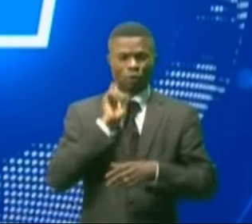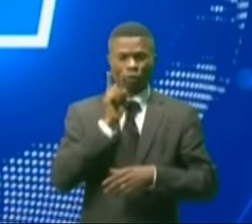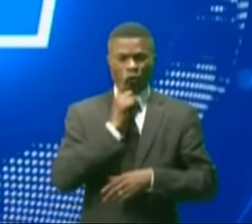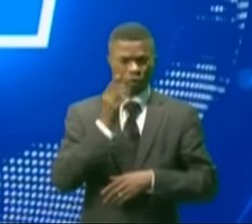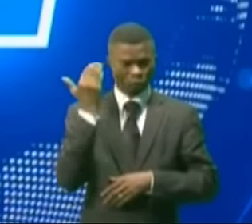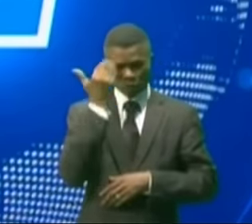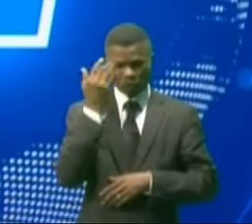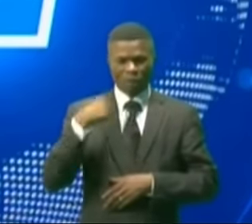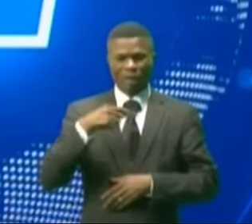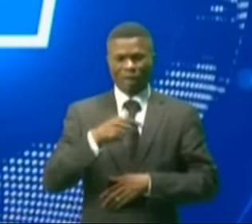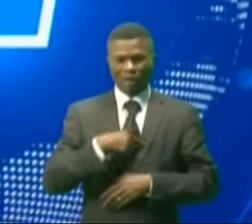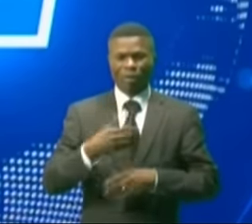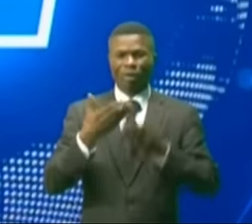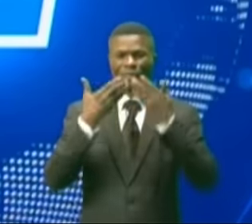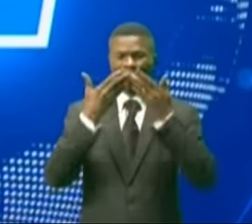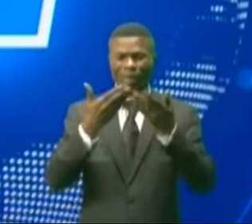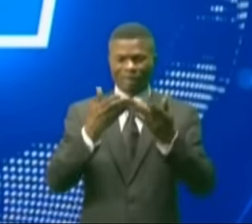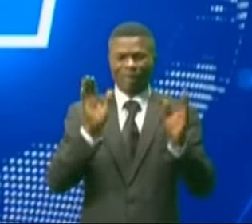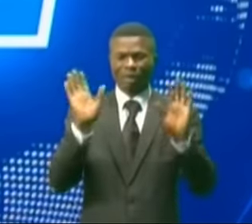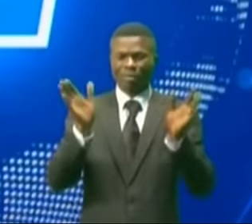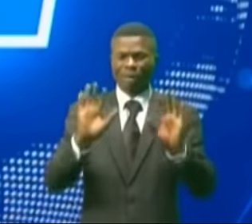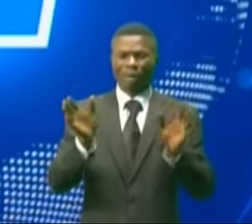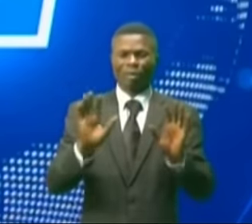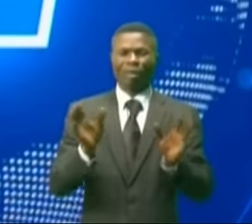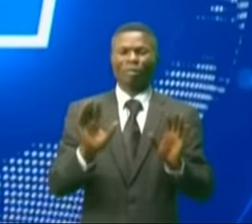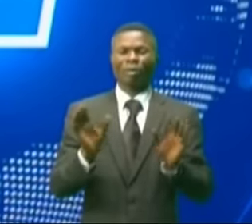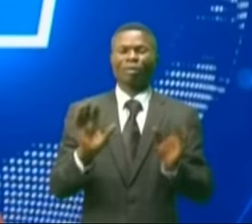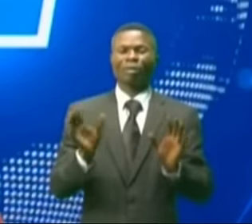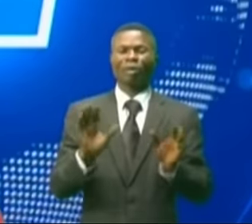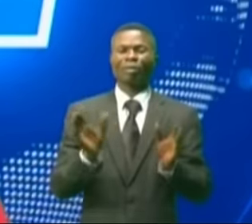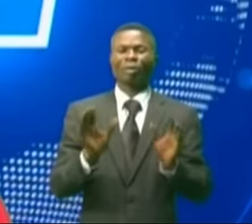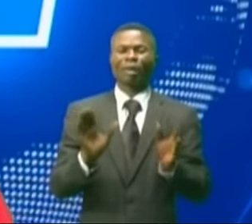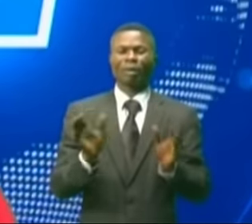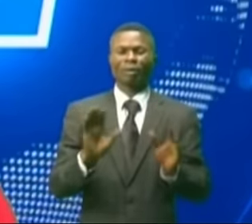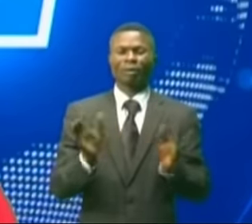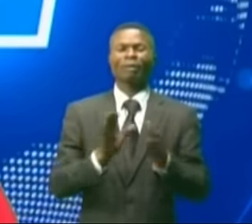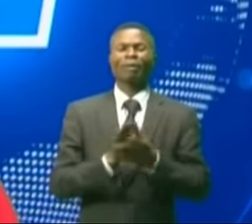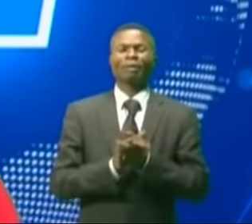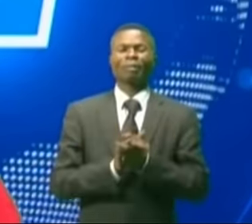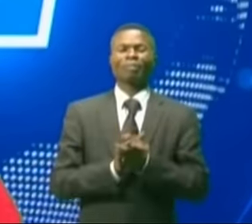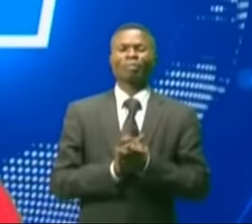à l'heure à 20h Nancy Odia pour une autre session d'information. Merci et au revoir.